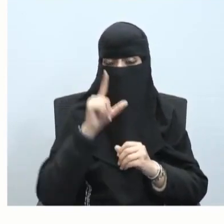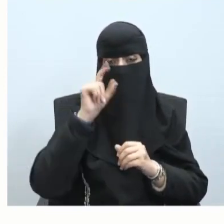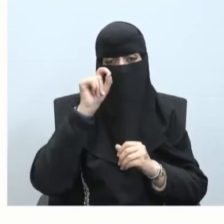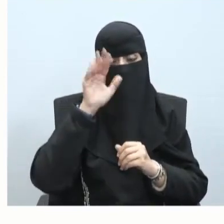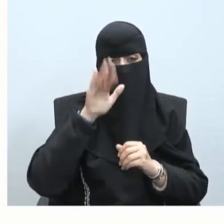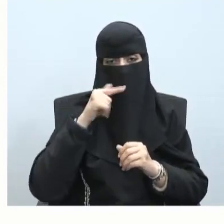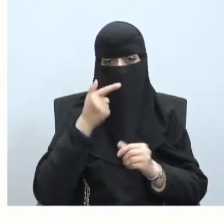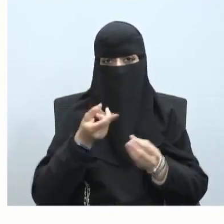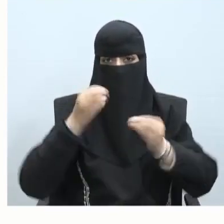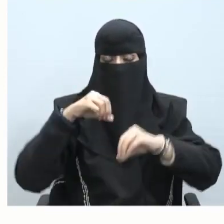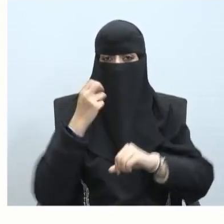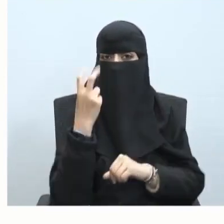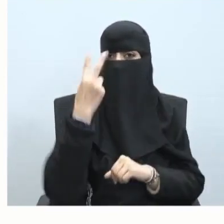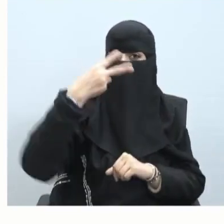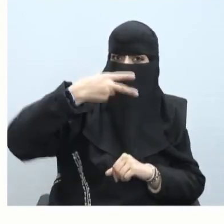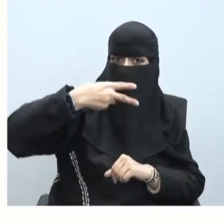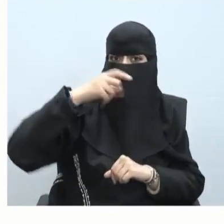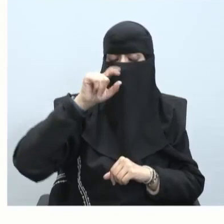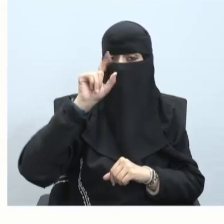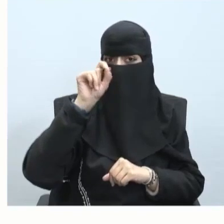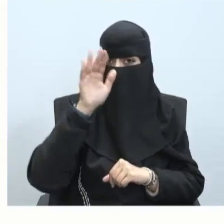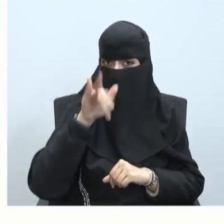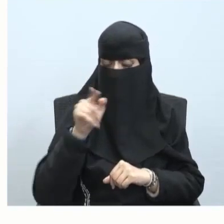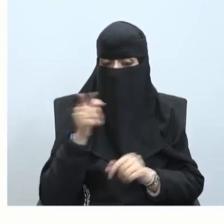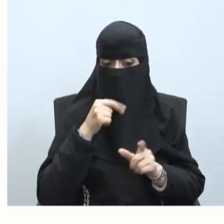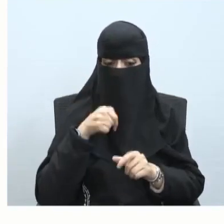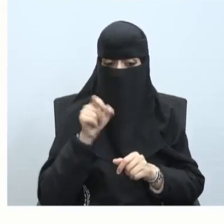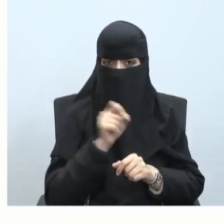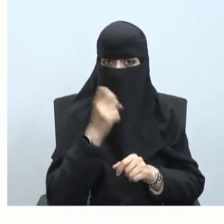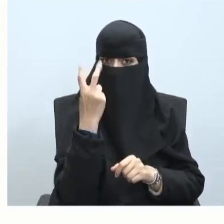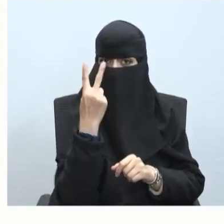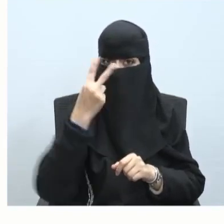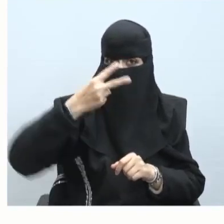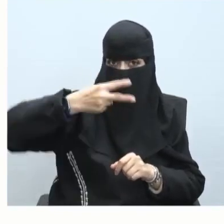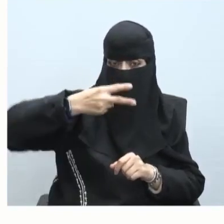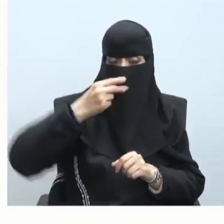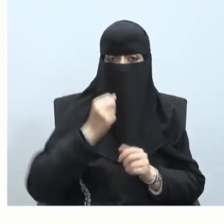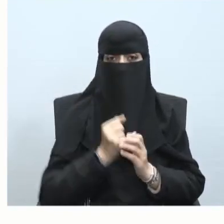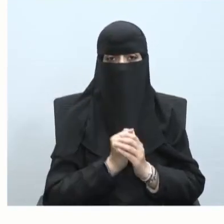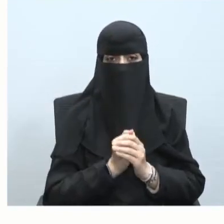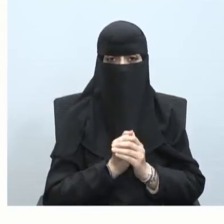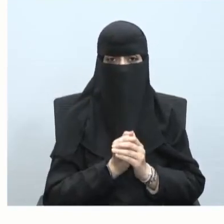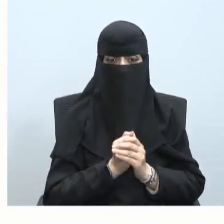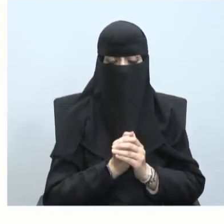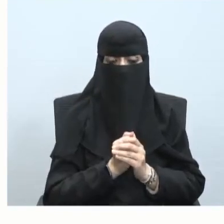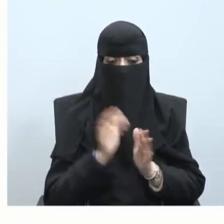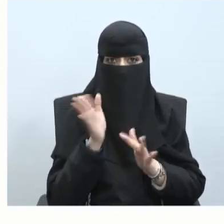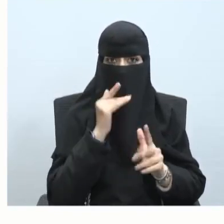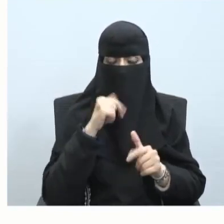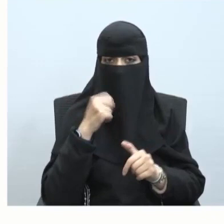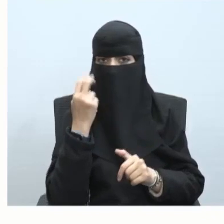مبدعين عشرون اذا ابنائي وبناتي نكتب هنا عشرون اسعدكم الله